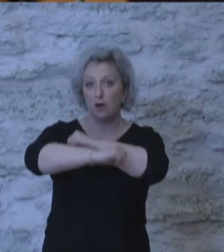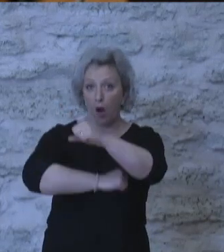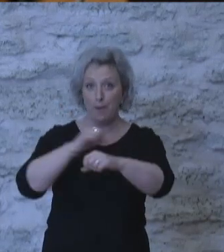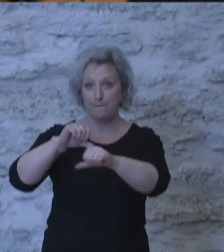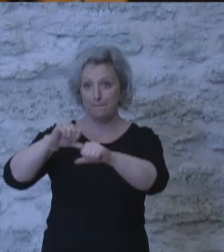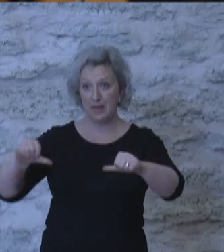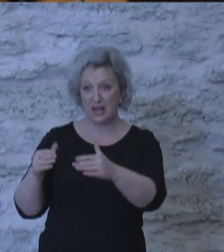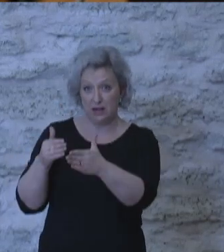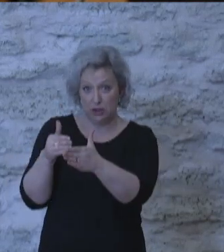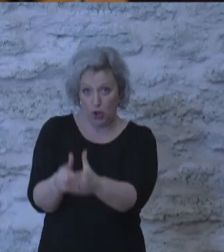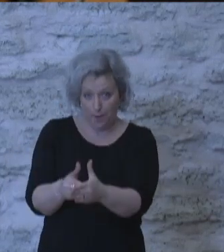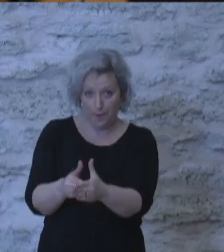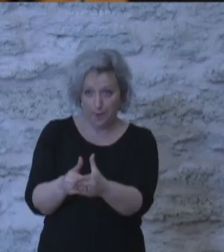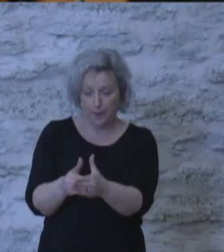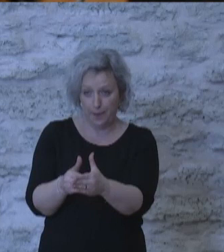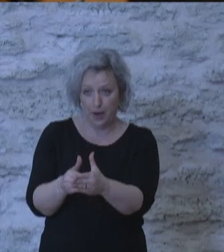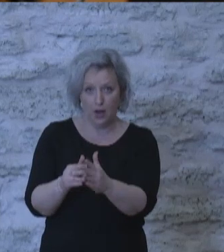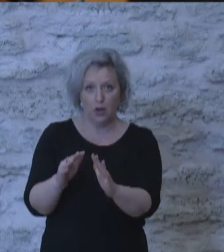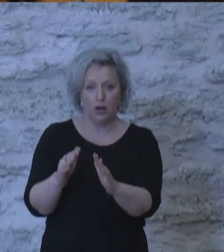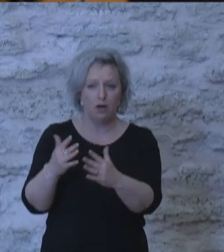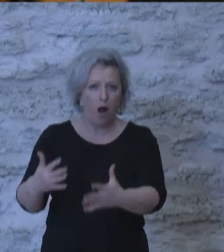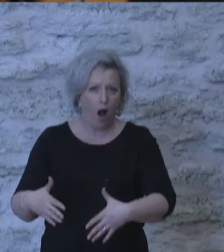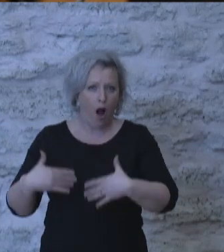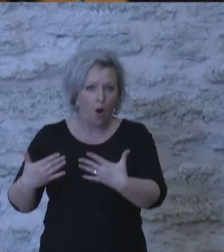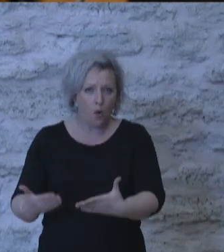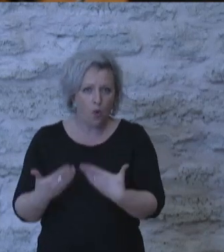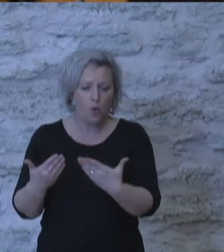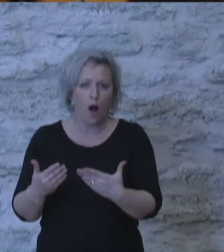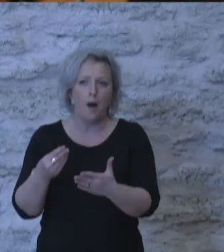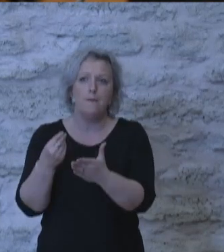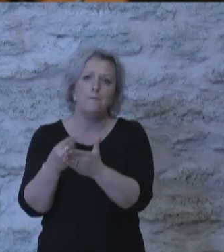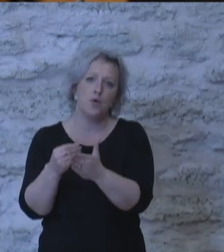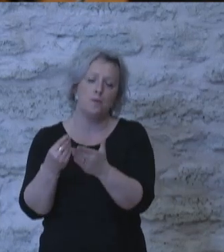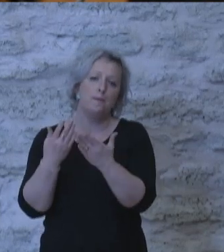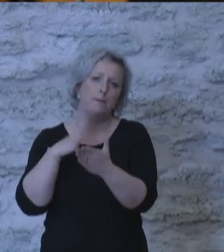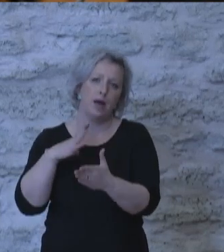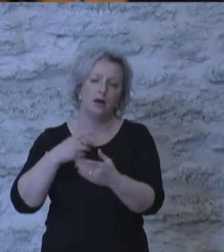võib juhtuda, et tema müügiväärtus on langenud madalale või peagu nulli. Näite?